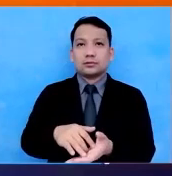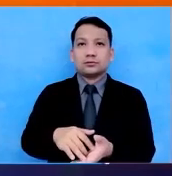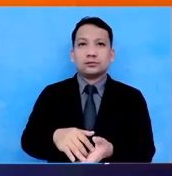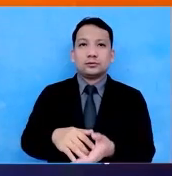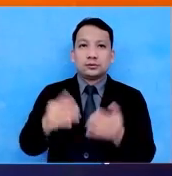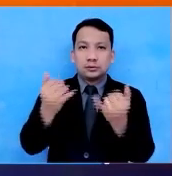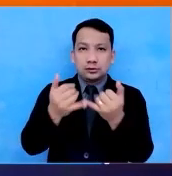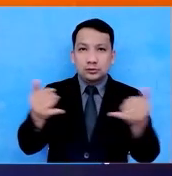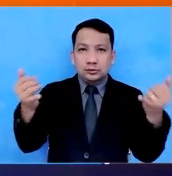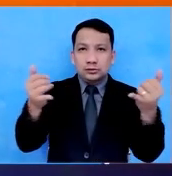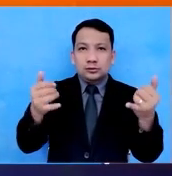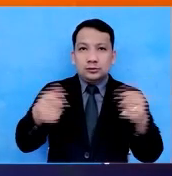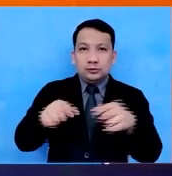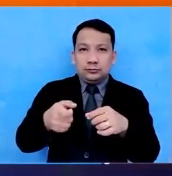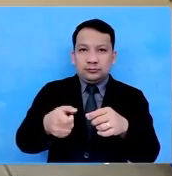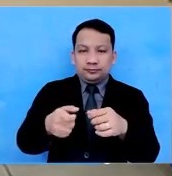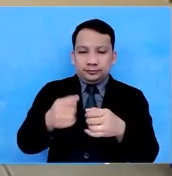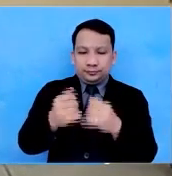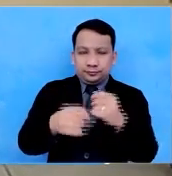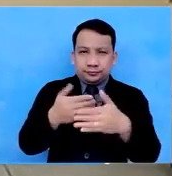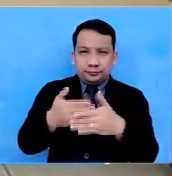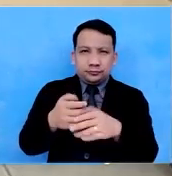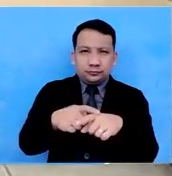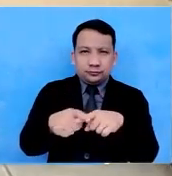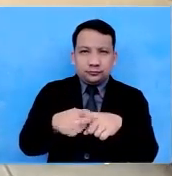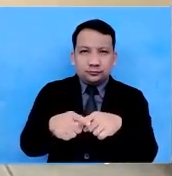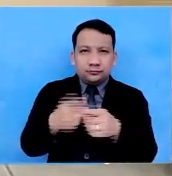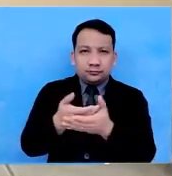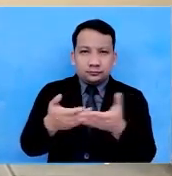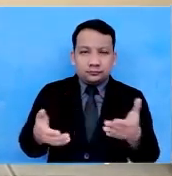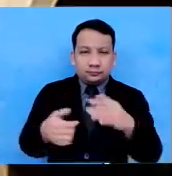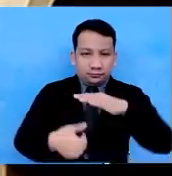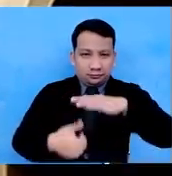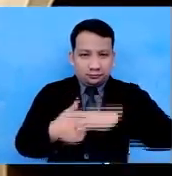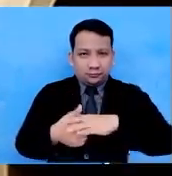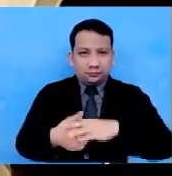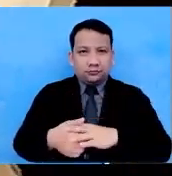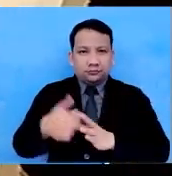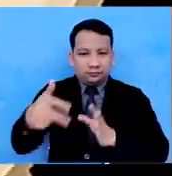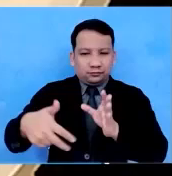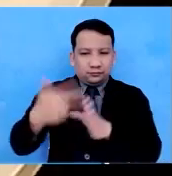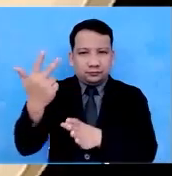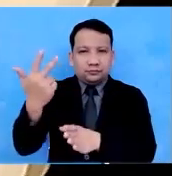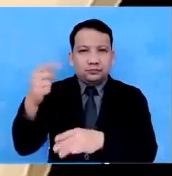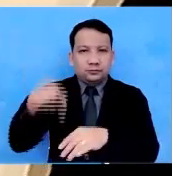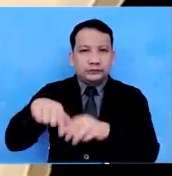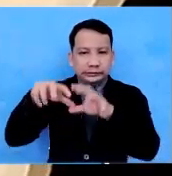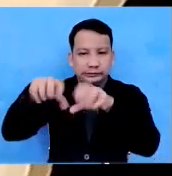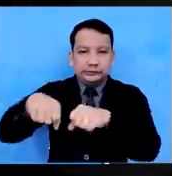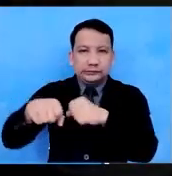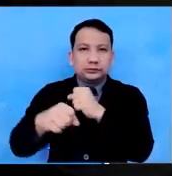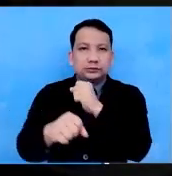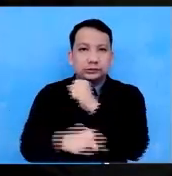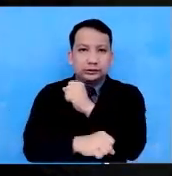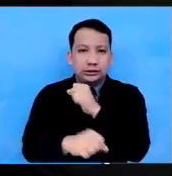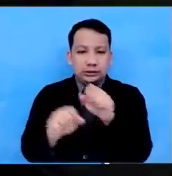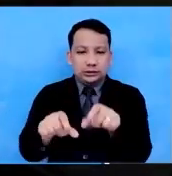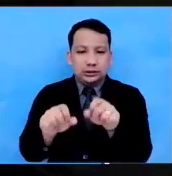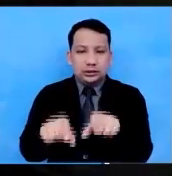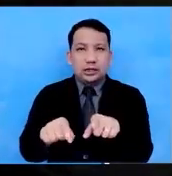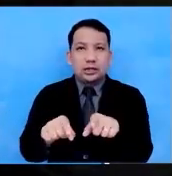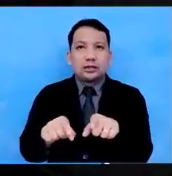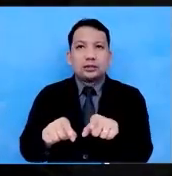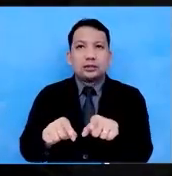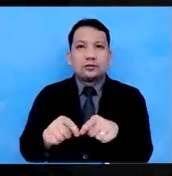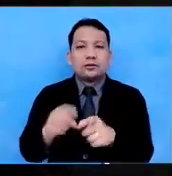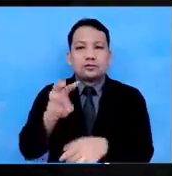kable, doorknob at electrical supplies. Sa investigasyon, lumalabas na tatlong beses nang ninakawan ng mga suspect ang hardware ngayong buwan. Aabot na sa